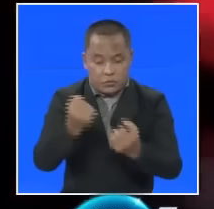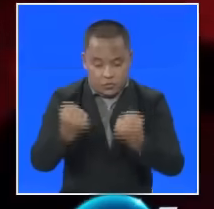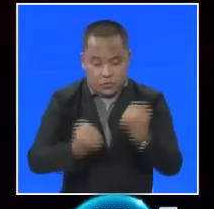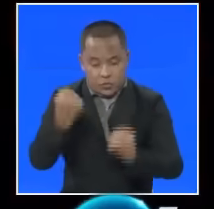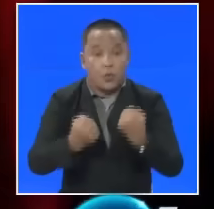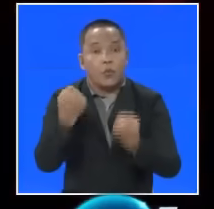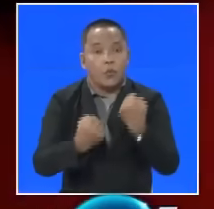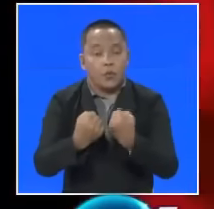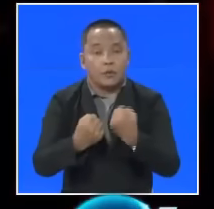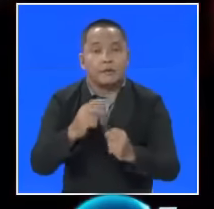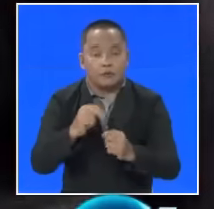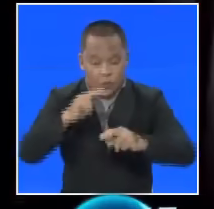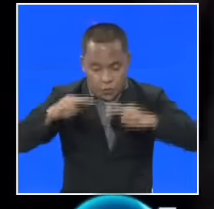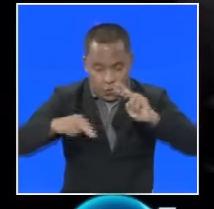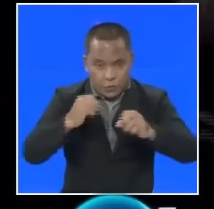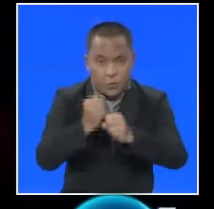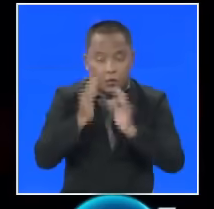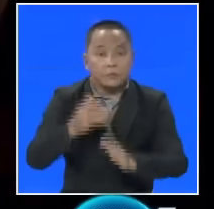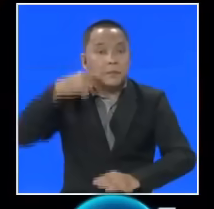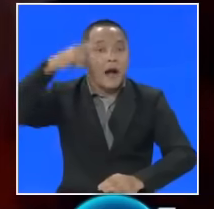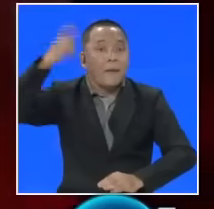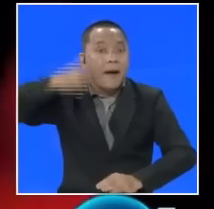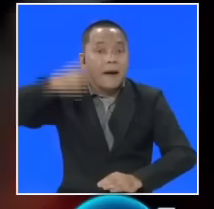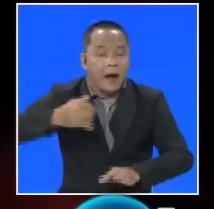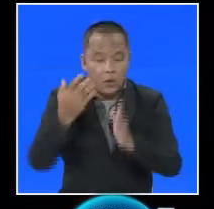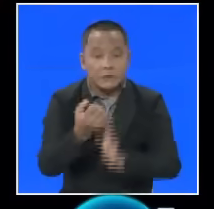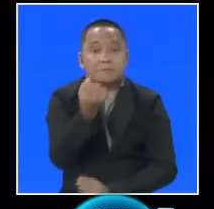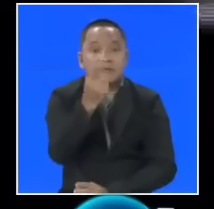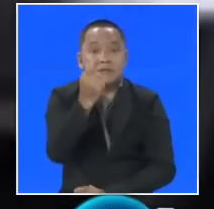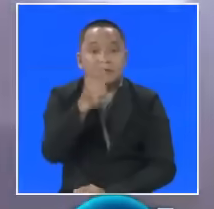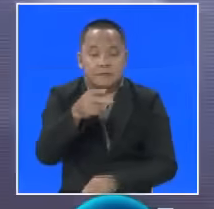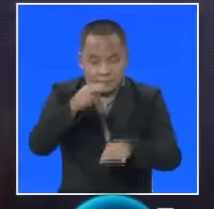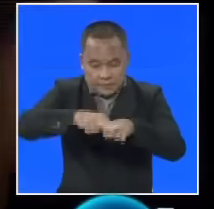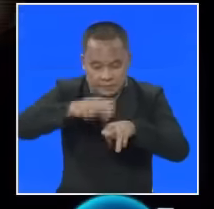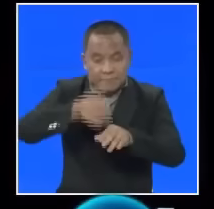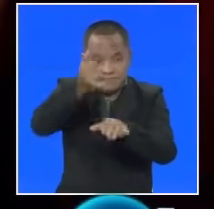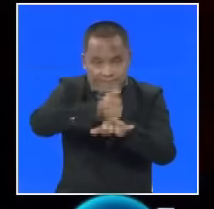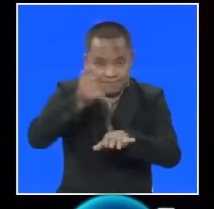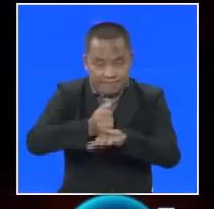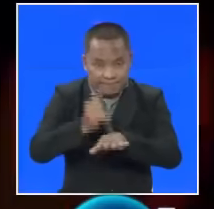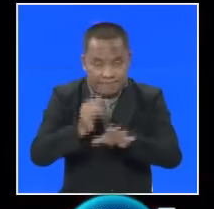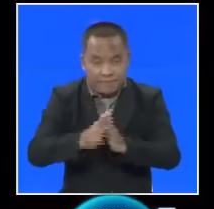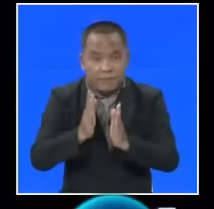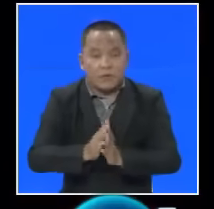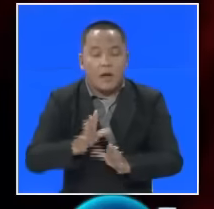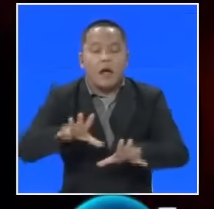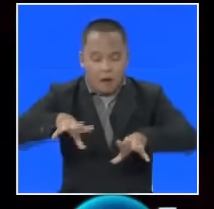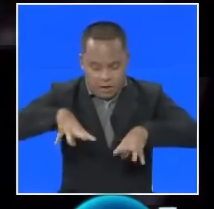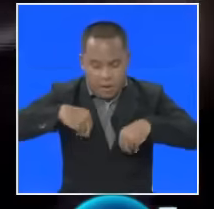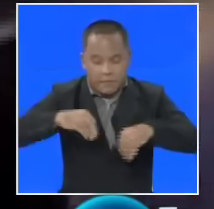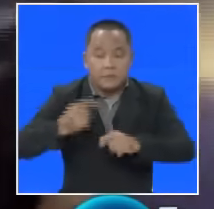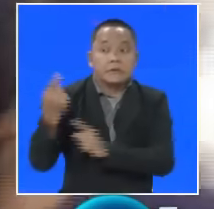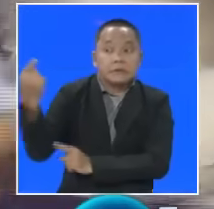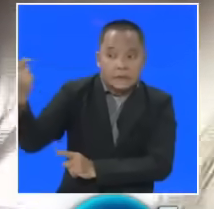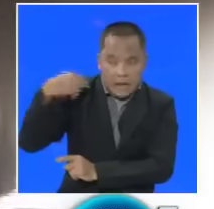ขี่รถยนต์จากการตรวจสอบพบแรงงานต่างด้าวชาวเมียนมา11คนนั่งโดยสารมาด้วยธนากูลก็รับสารภาพว่ารับจ้